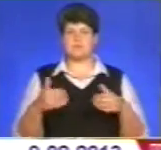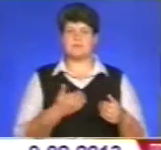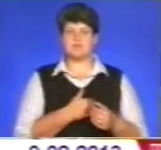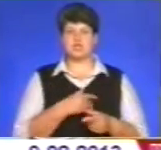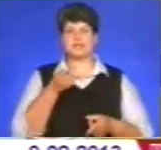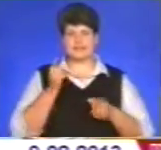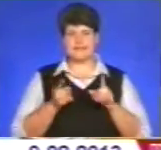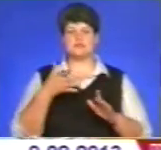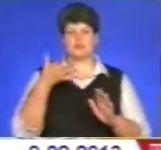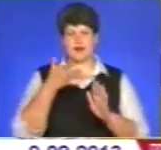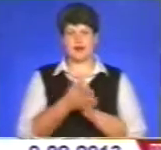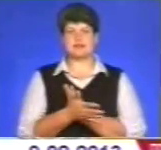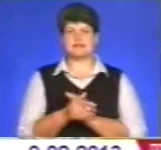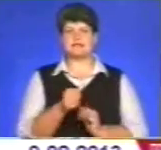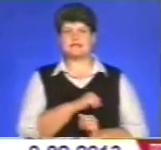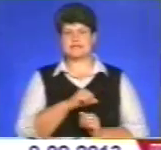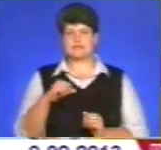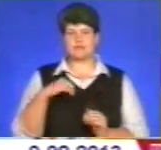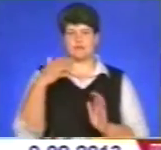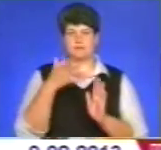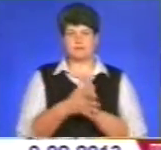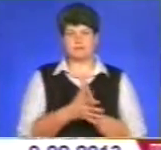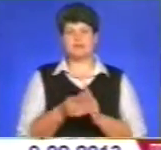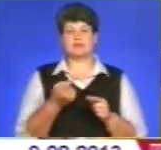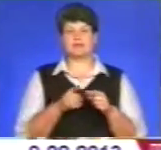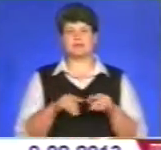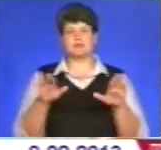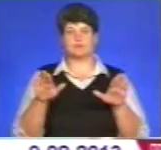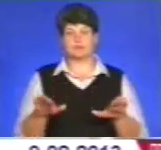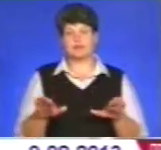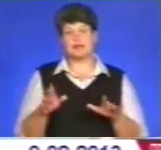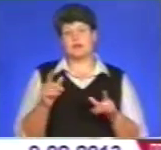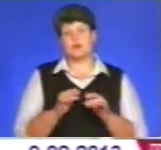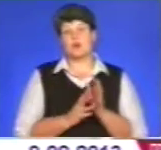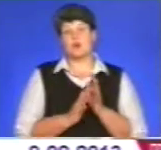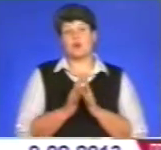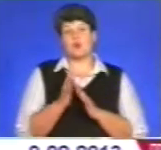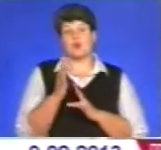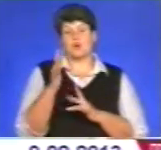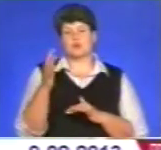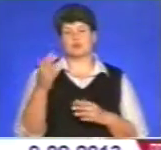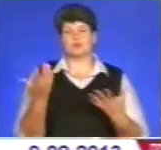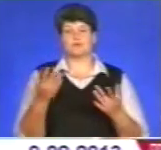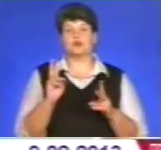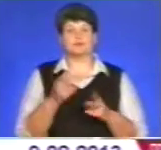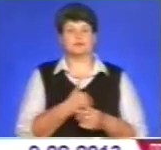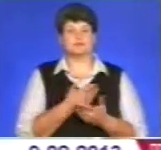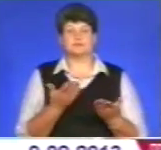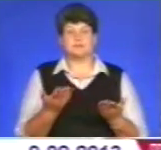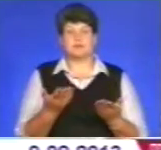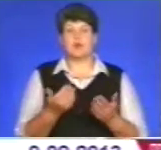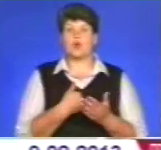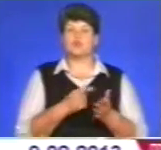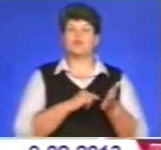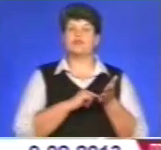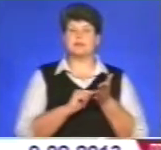дійсно реалізації, самореалізації на цих щаблях, ну і росту далі, хто які має амбіції. Хочу відмітити,